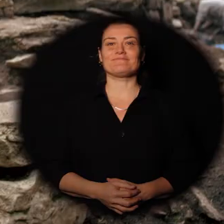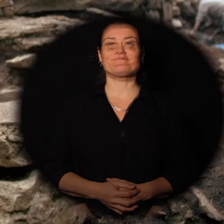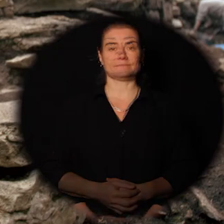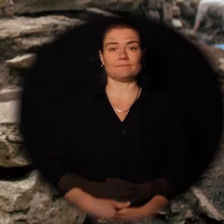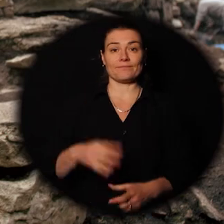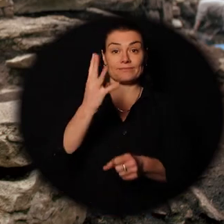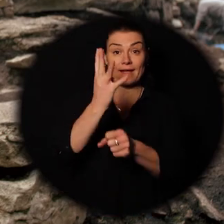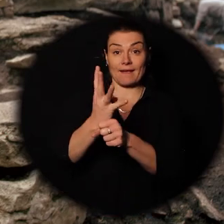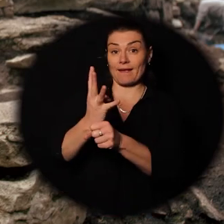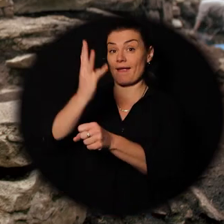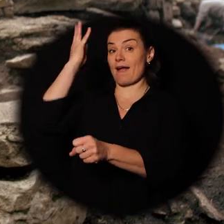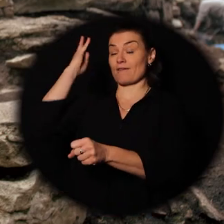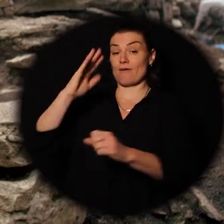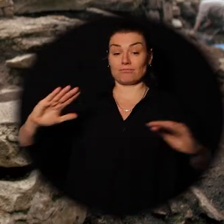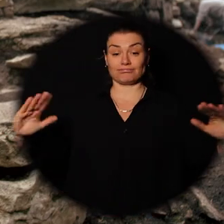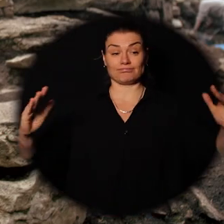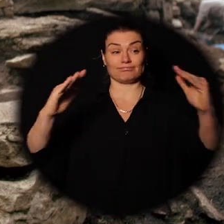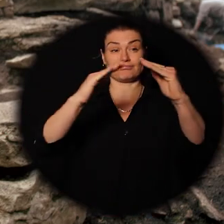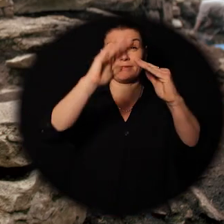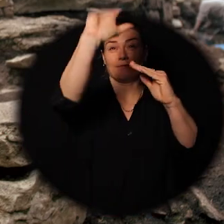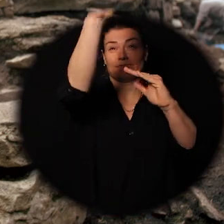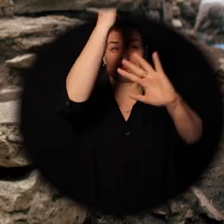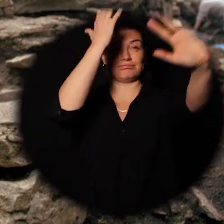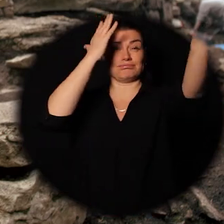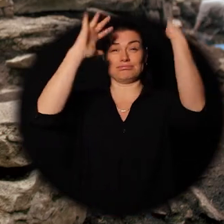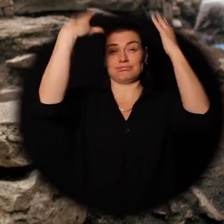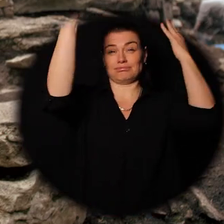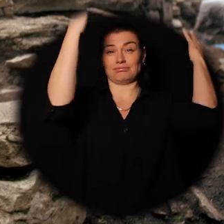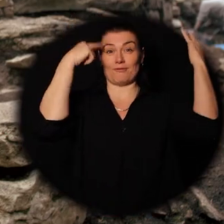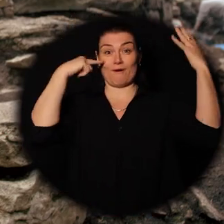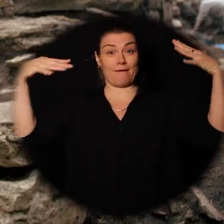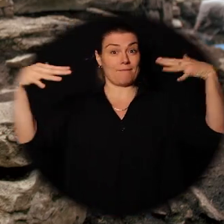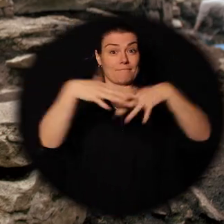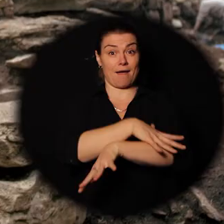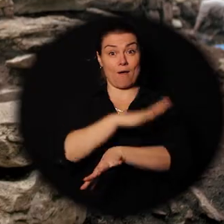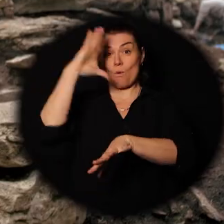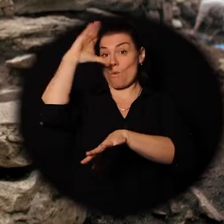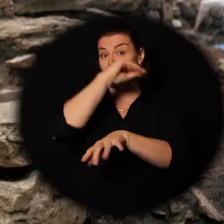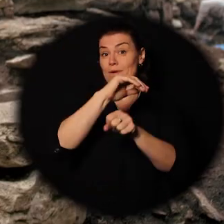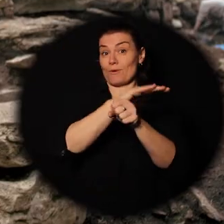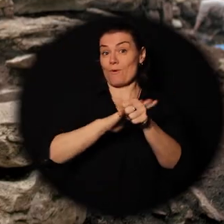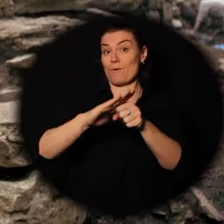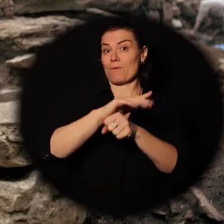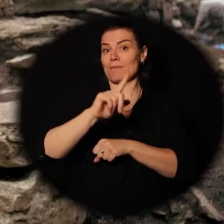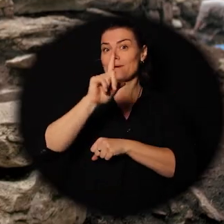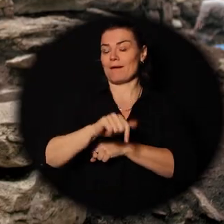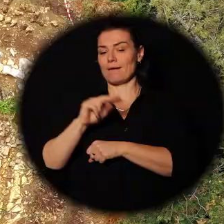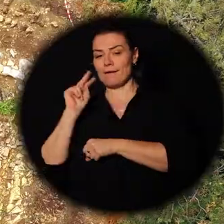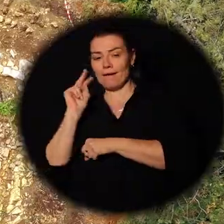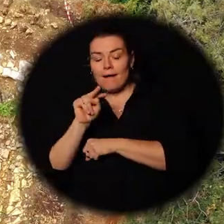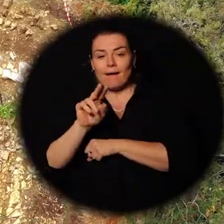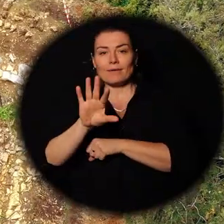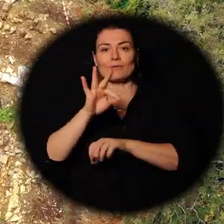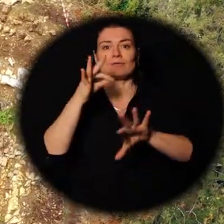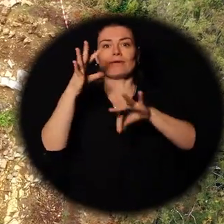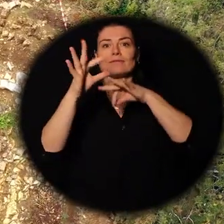On est parti, je dirais, de rien, puisque le site n'était même pas connu, complètement anonyme, complètement oublié sous ce couvert forestier. Et